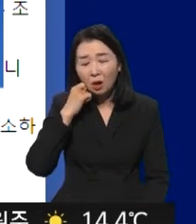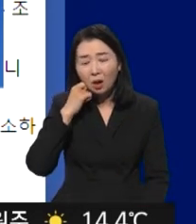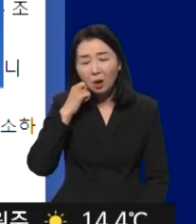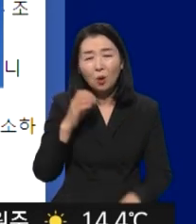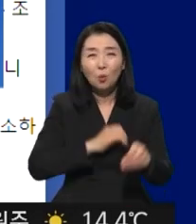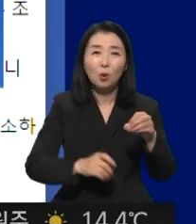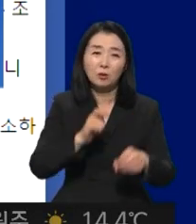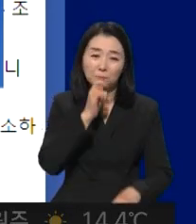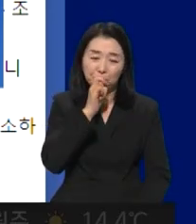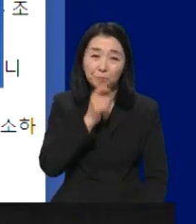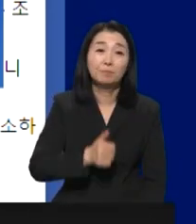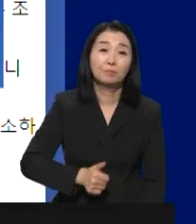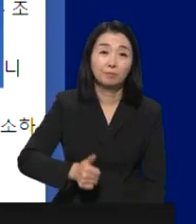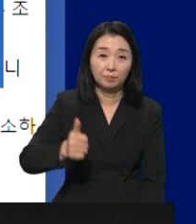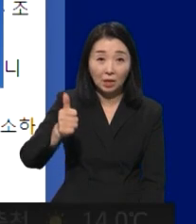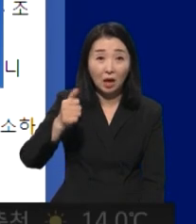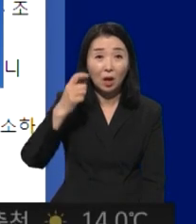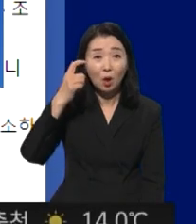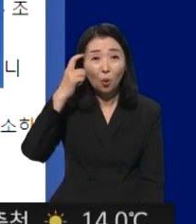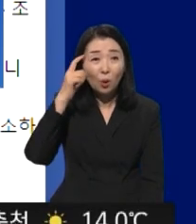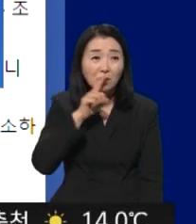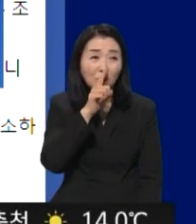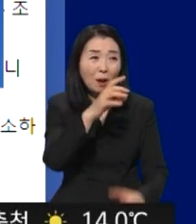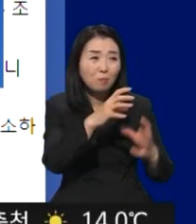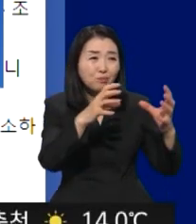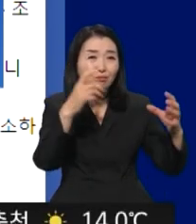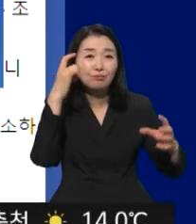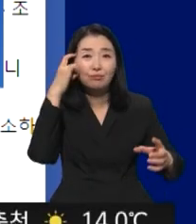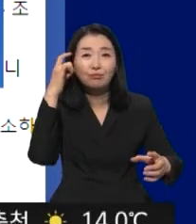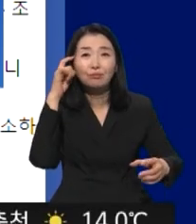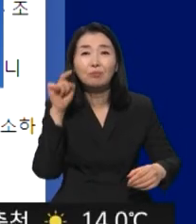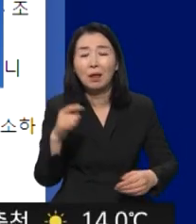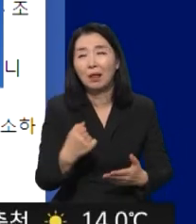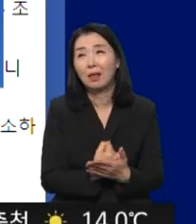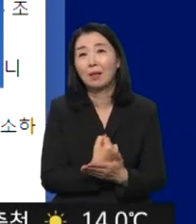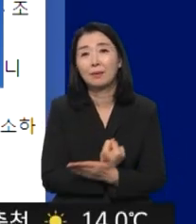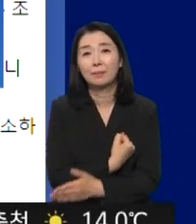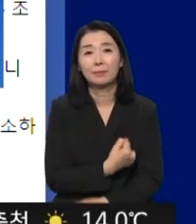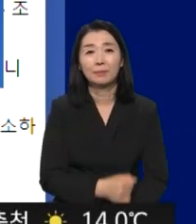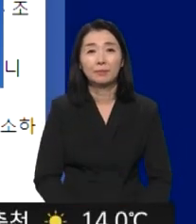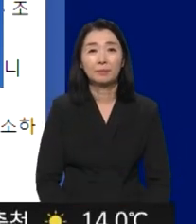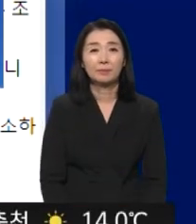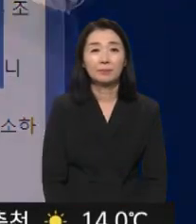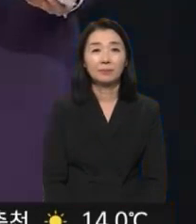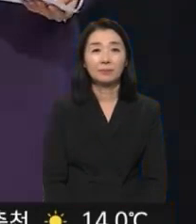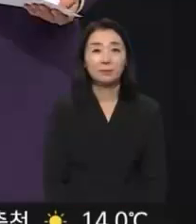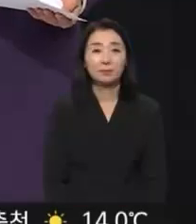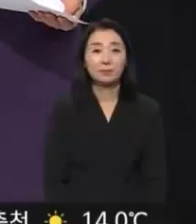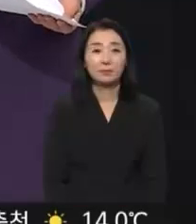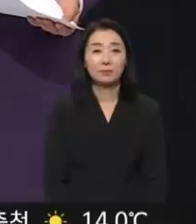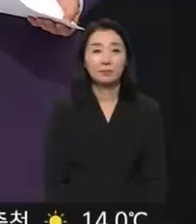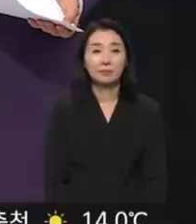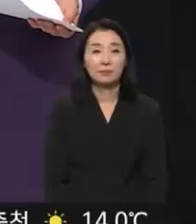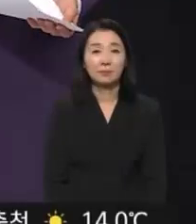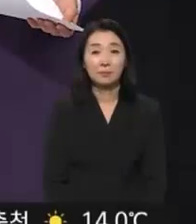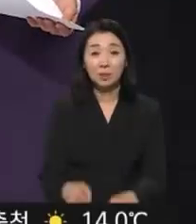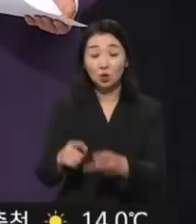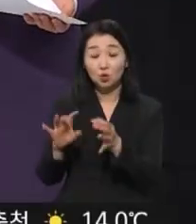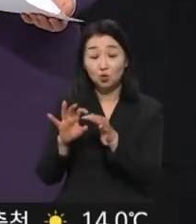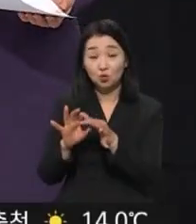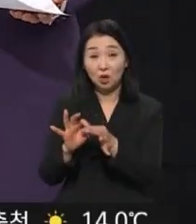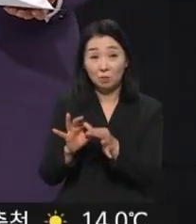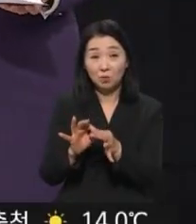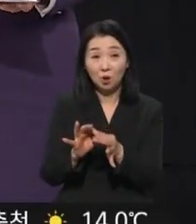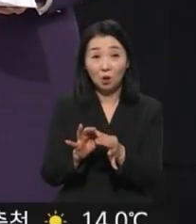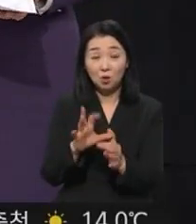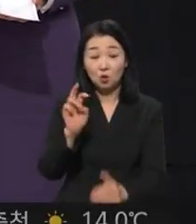나았을 겁니다. 왜 자꾸 논란을 키워가는 건지 안타깝습니다. 그러자 친윤그룹도 이런 유